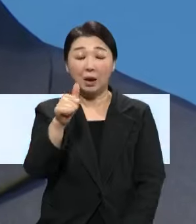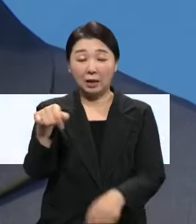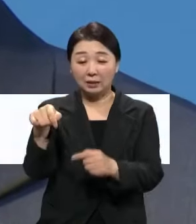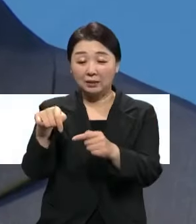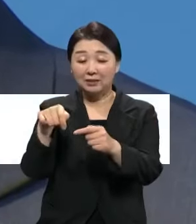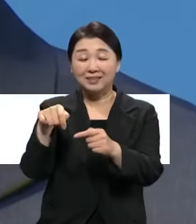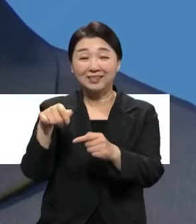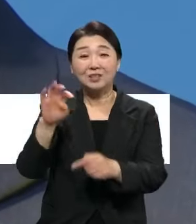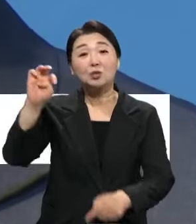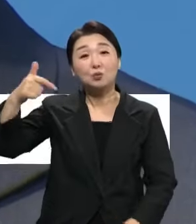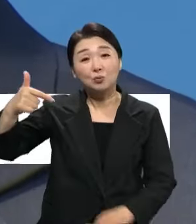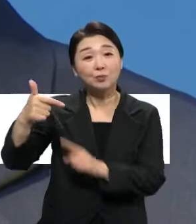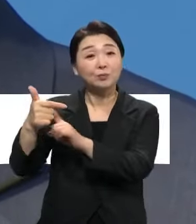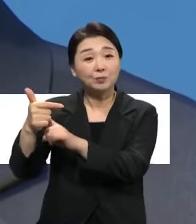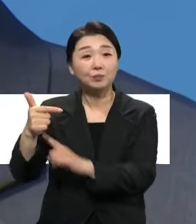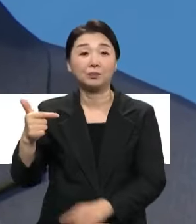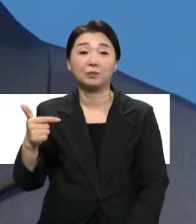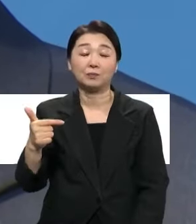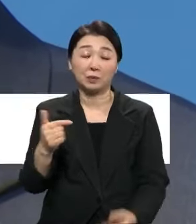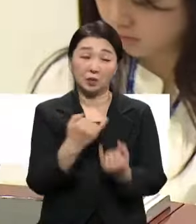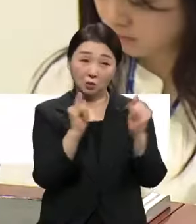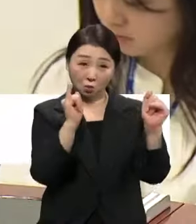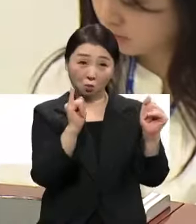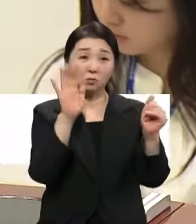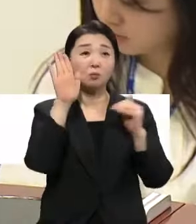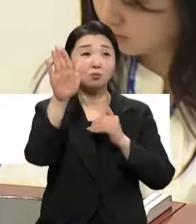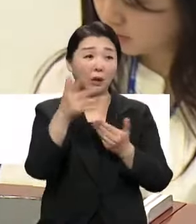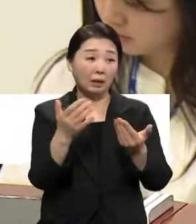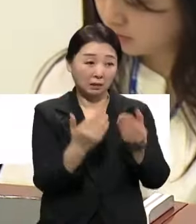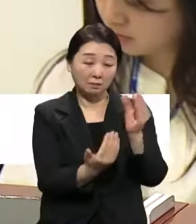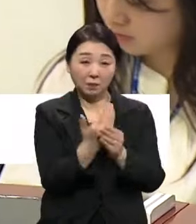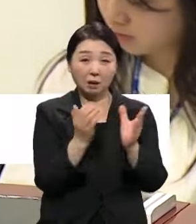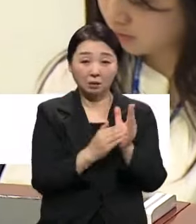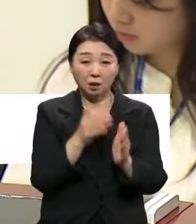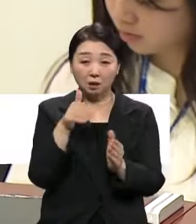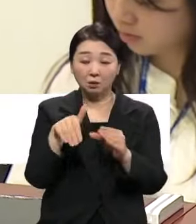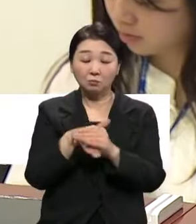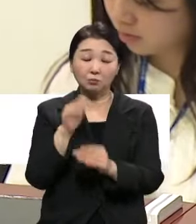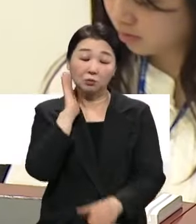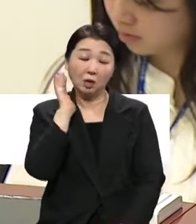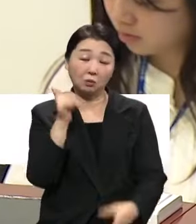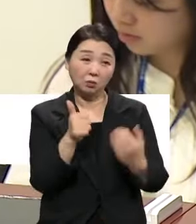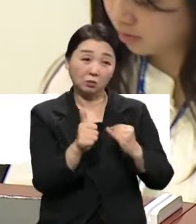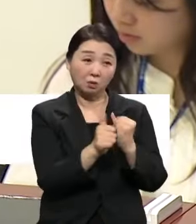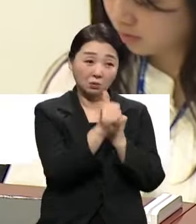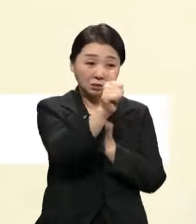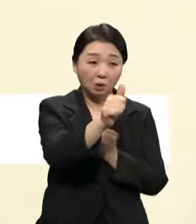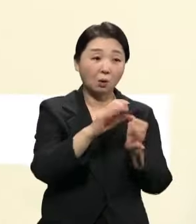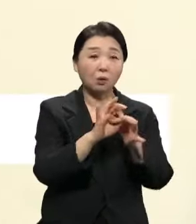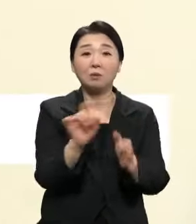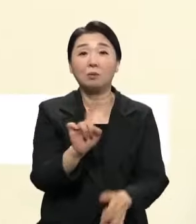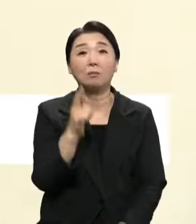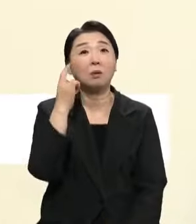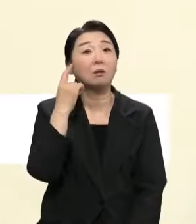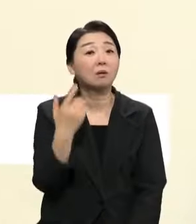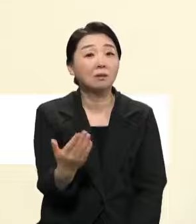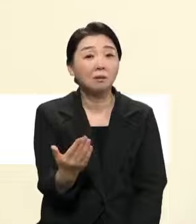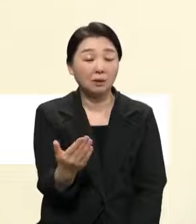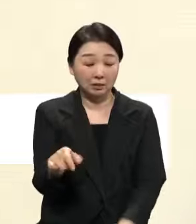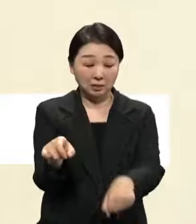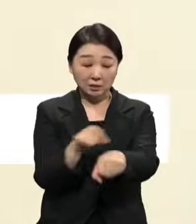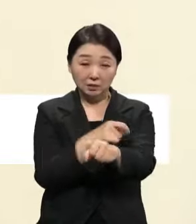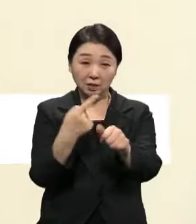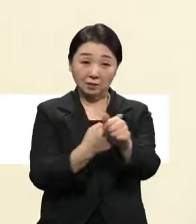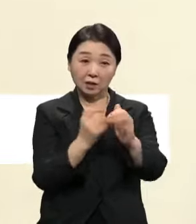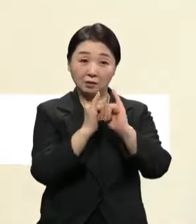지낸 윤건영 의원은 이혼 이후의 일인데 문재인 전 대통령 전 사위와 무슨 관련이 있느냐며 특정한